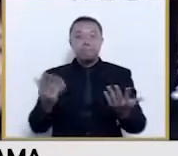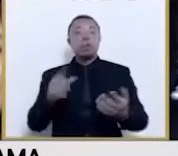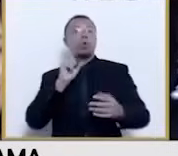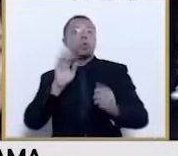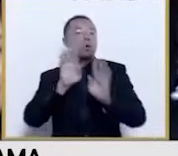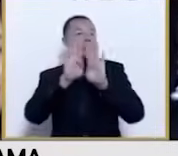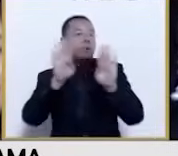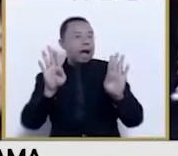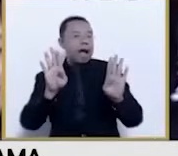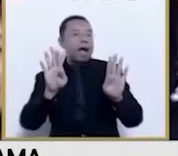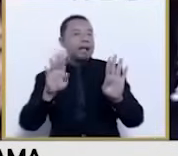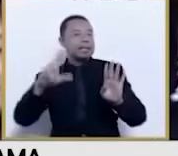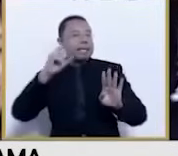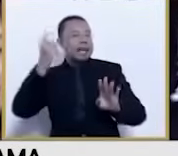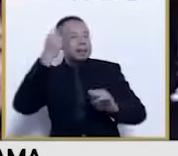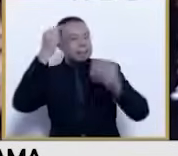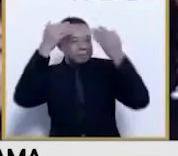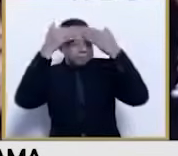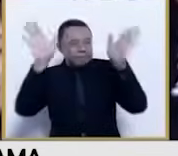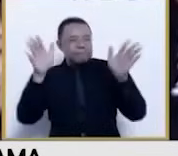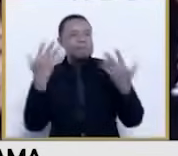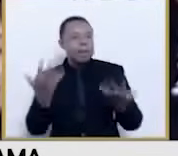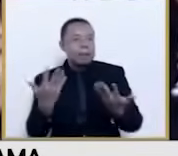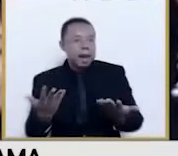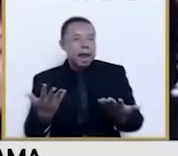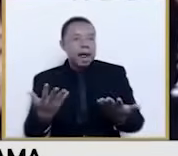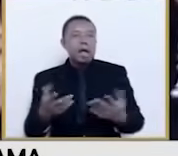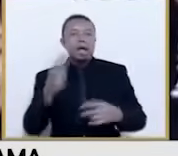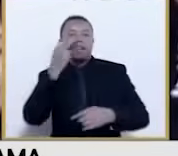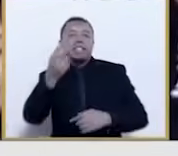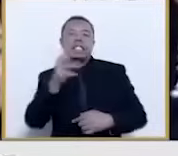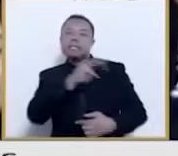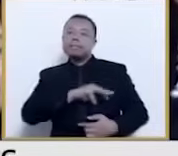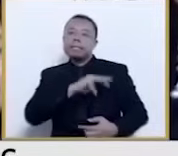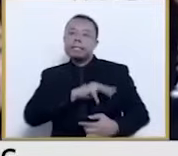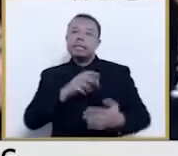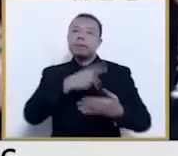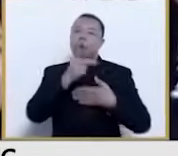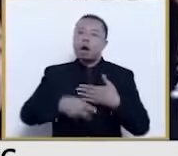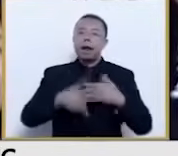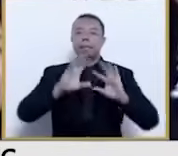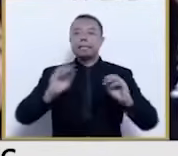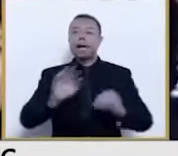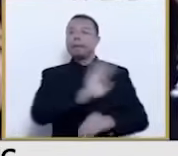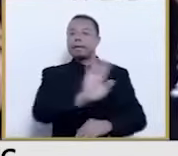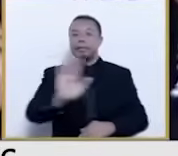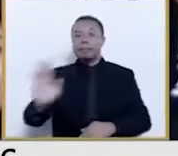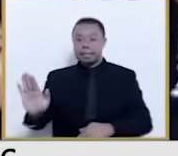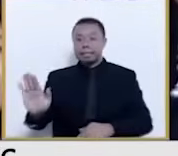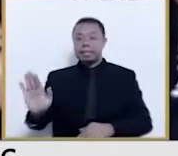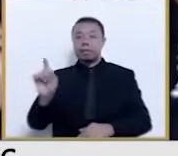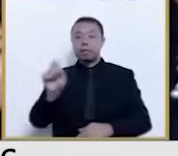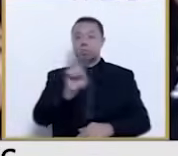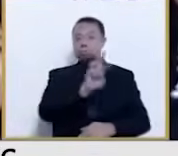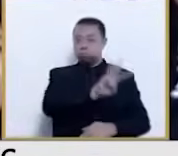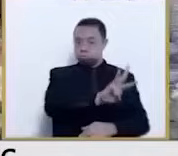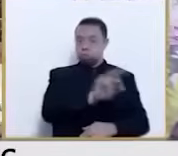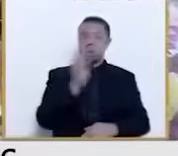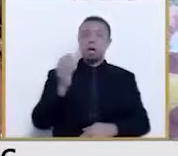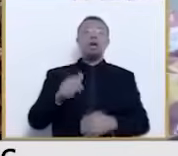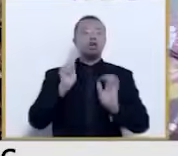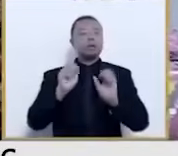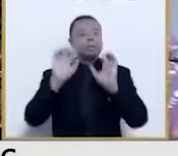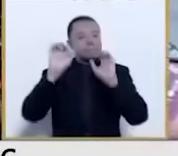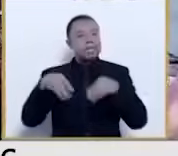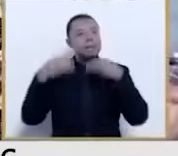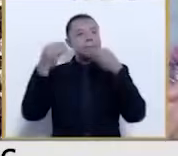dalam membuka khasanah wawasan terhadap bagaimana visi, misi, dan program kerja masing-masing pasangan calon